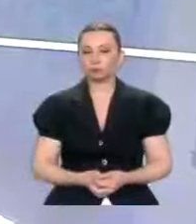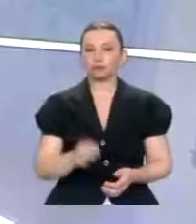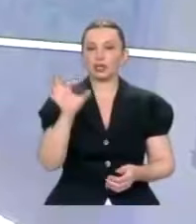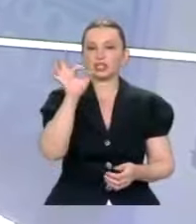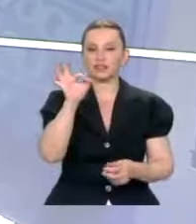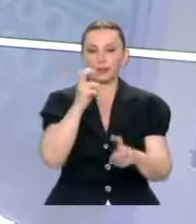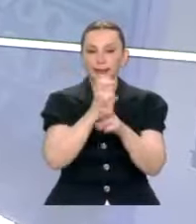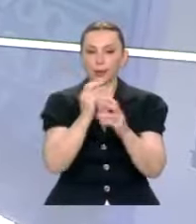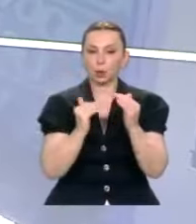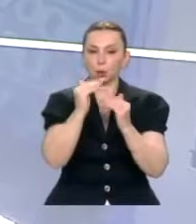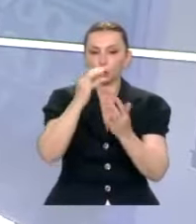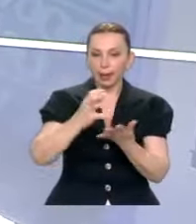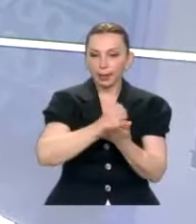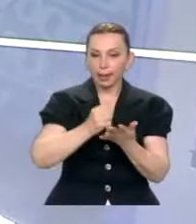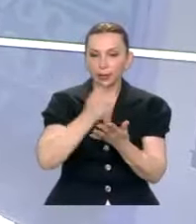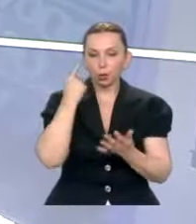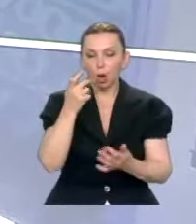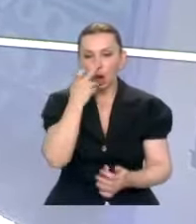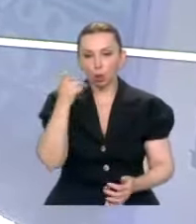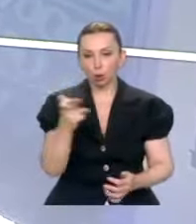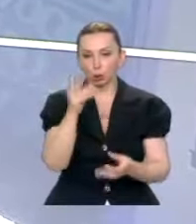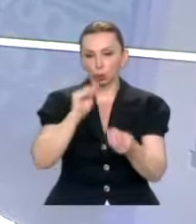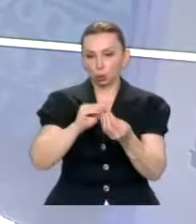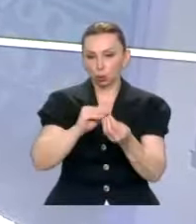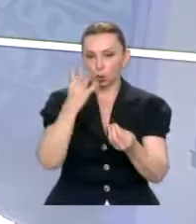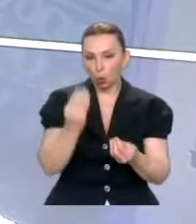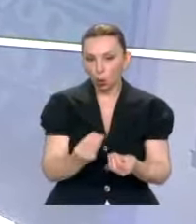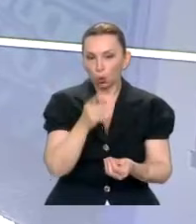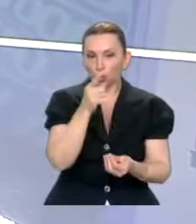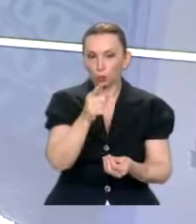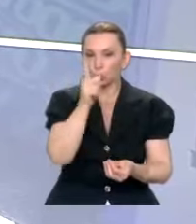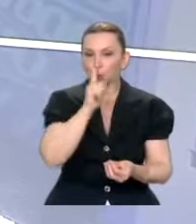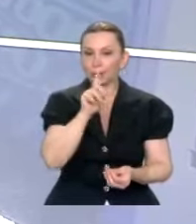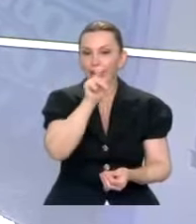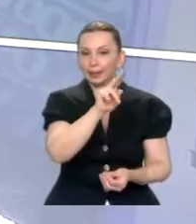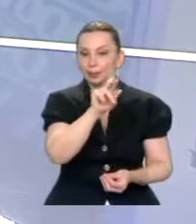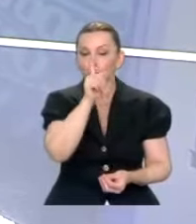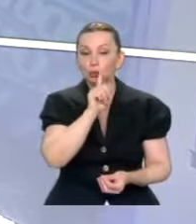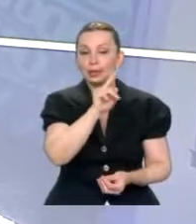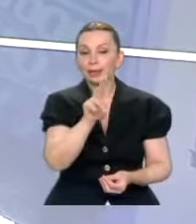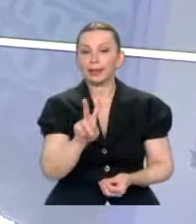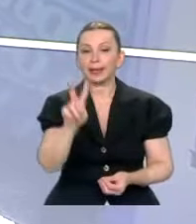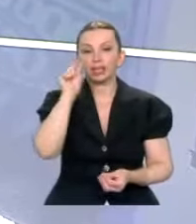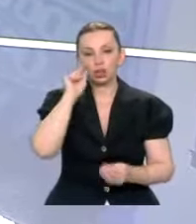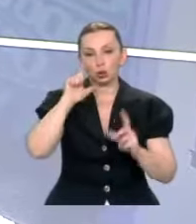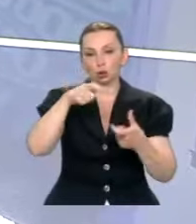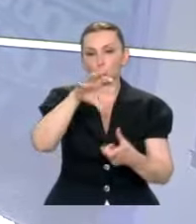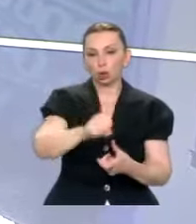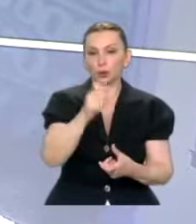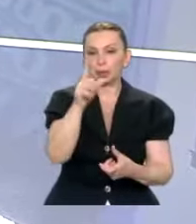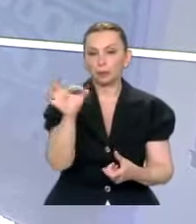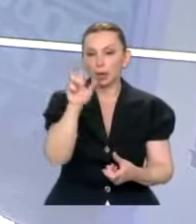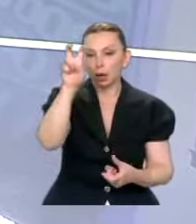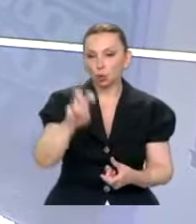Sıfır risk, yüksek kazanç vaadiyle dolandırıcılık suçu işlediği iddia edilen 127 kişi gözaltına alınmıştı. 1